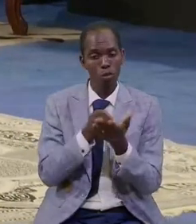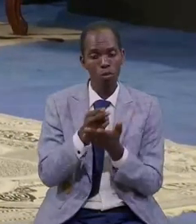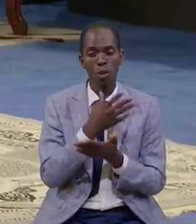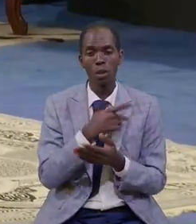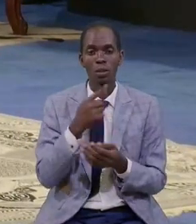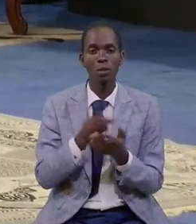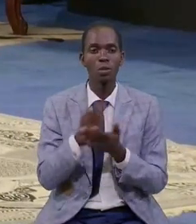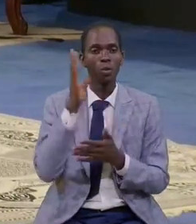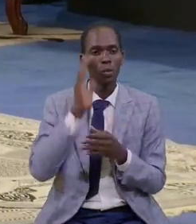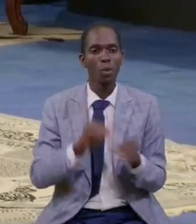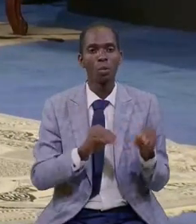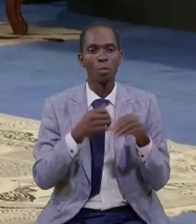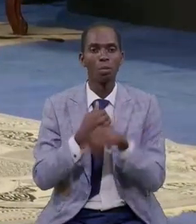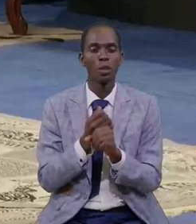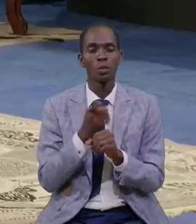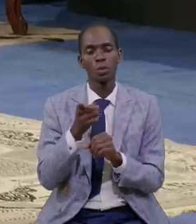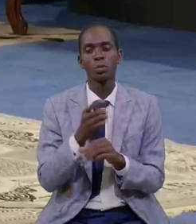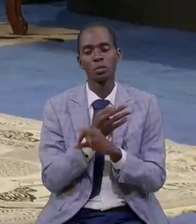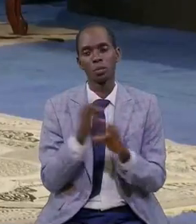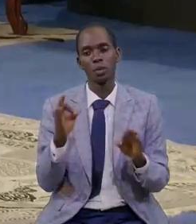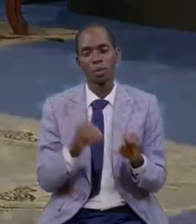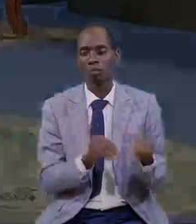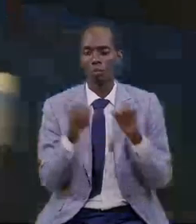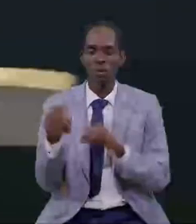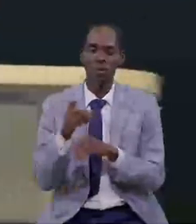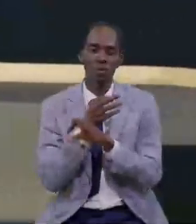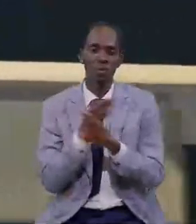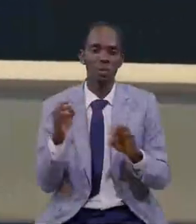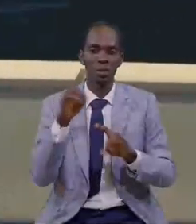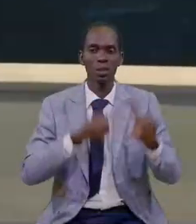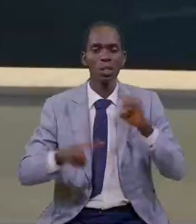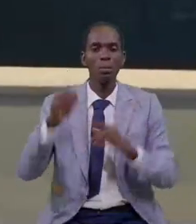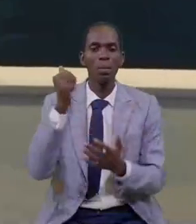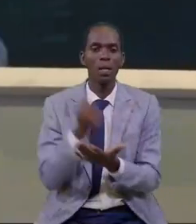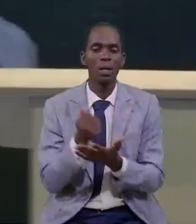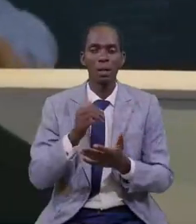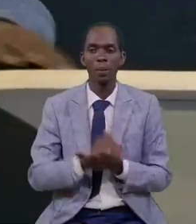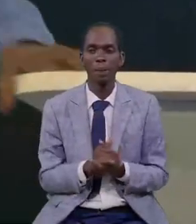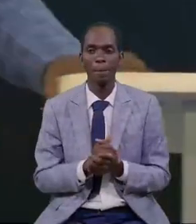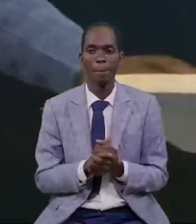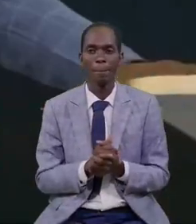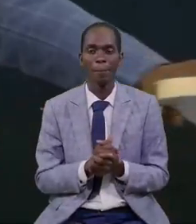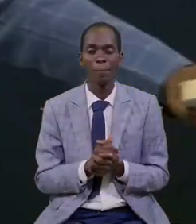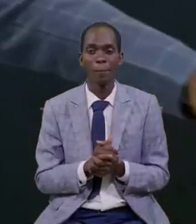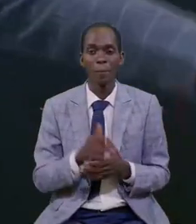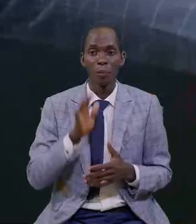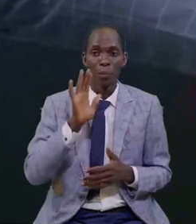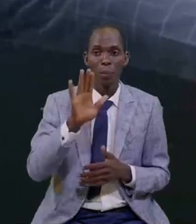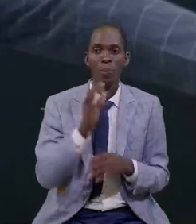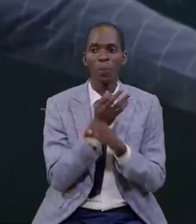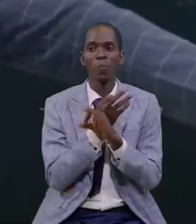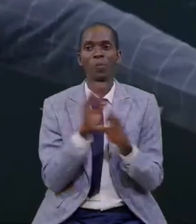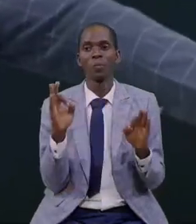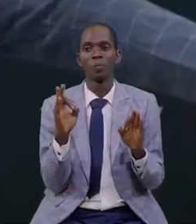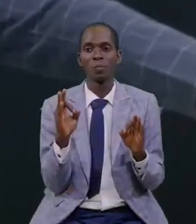vous affranchira il n'ai pas entendu ton amen là-bas ta liberté